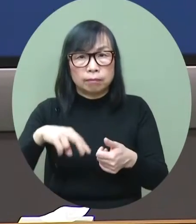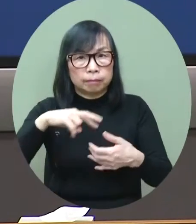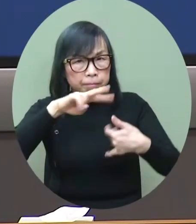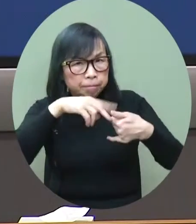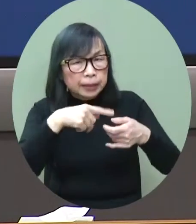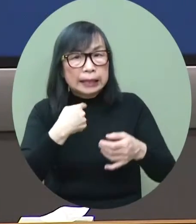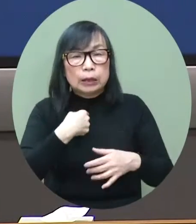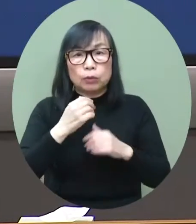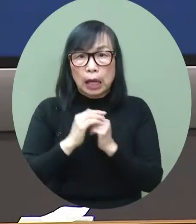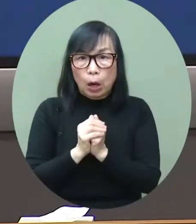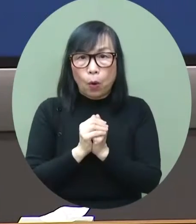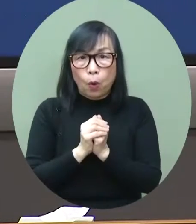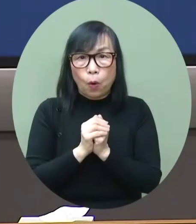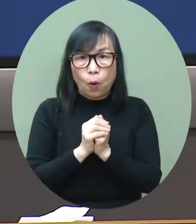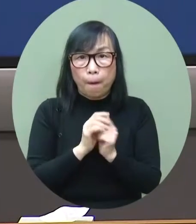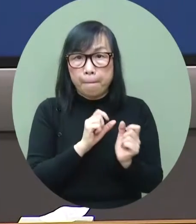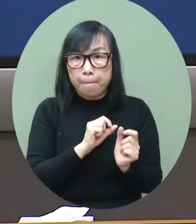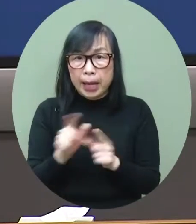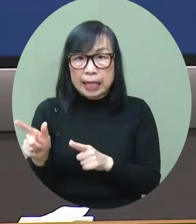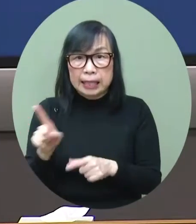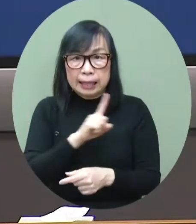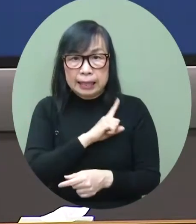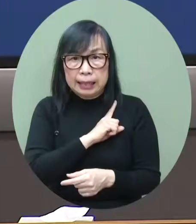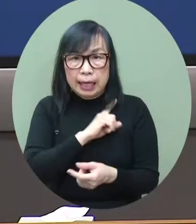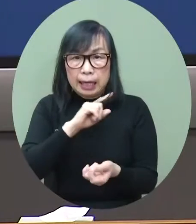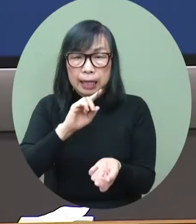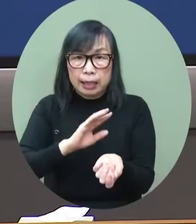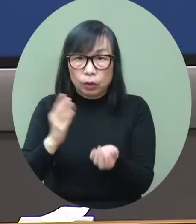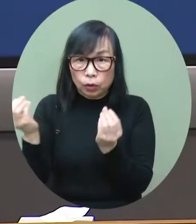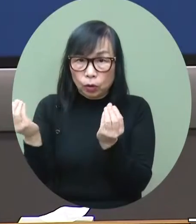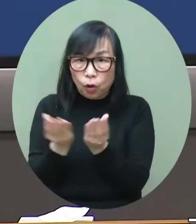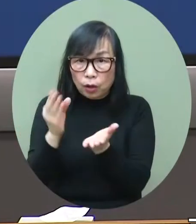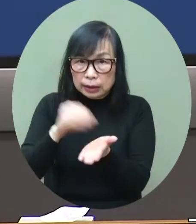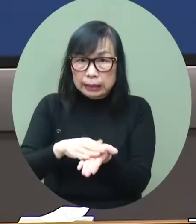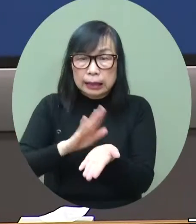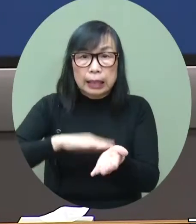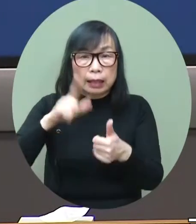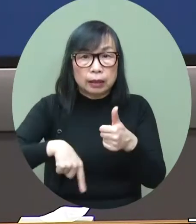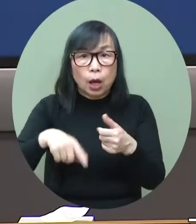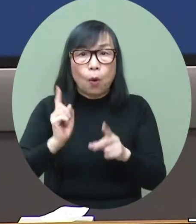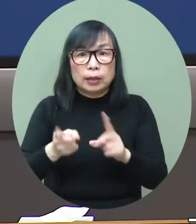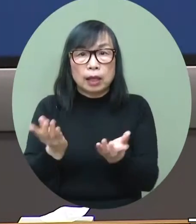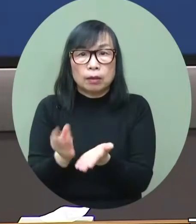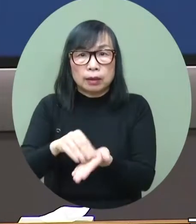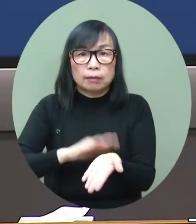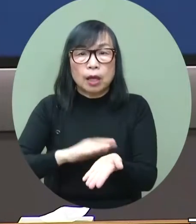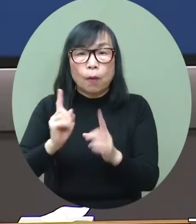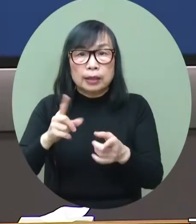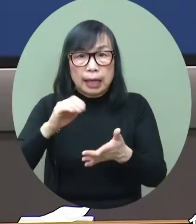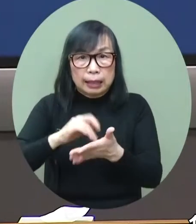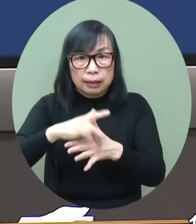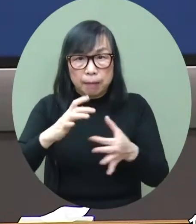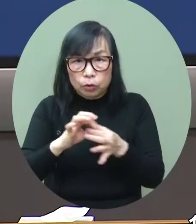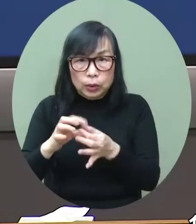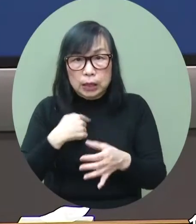求，係比自己喺本地確診人士嘅要求，或者係確診人士緊密接觸者嘅要